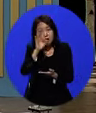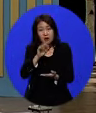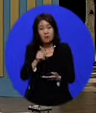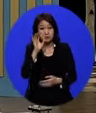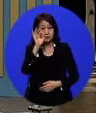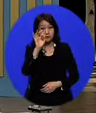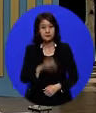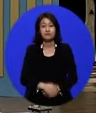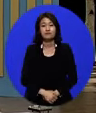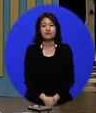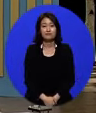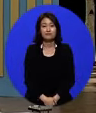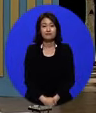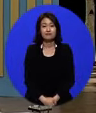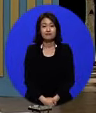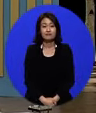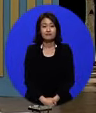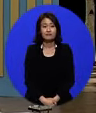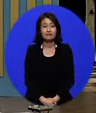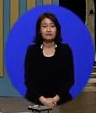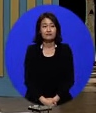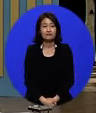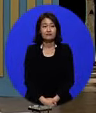한번 볼까요?